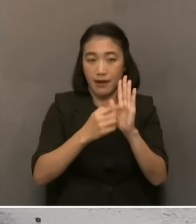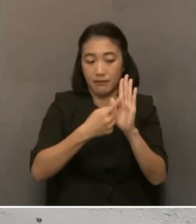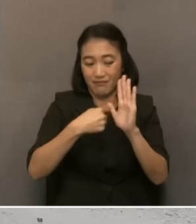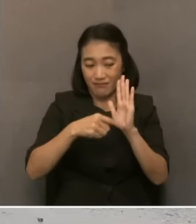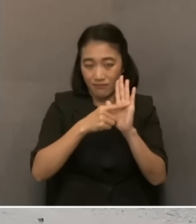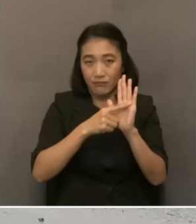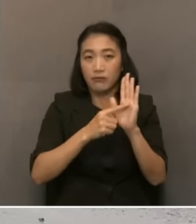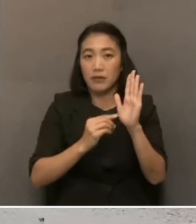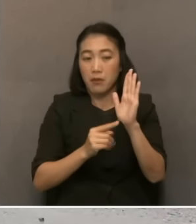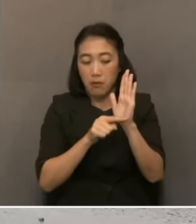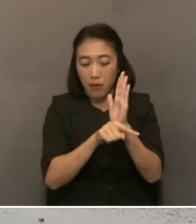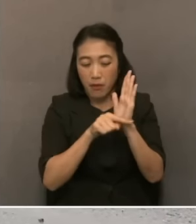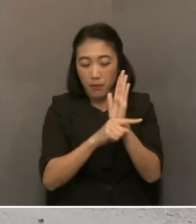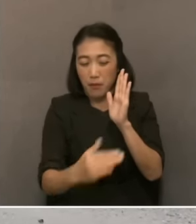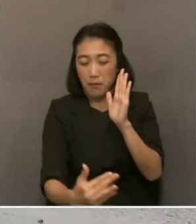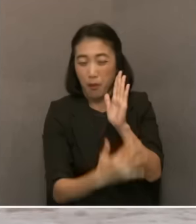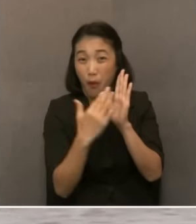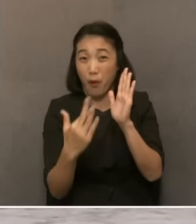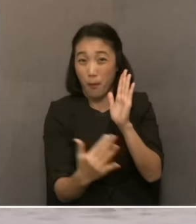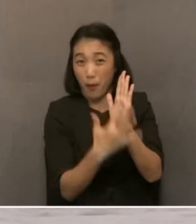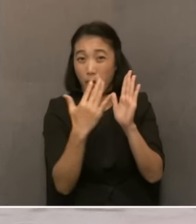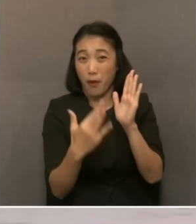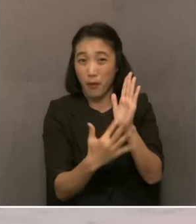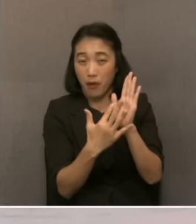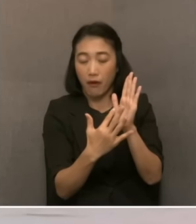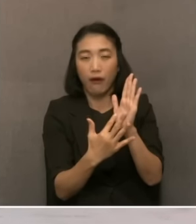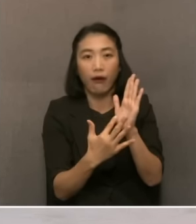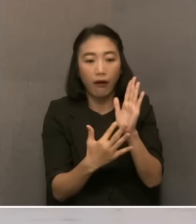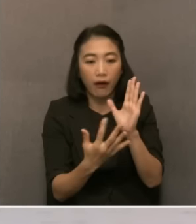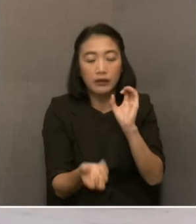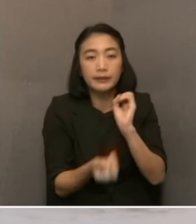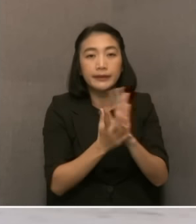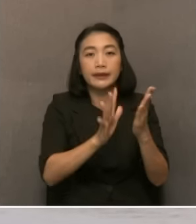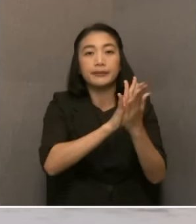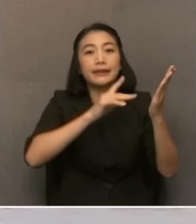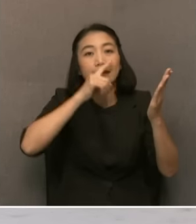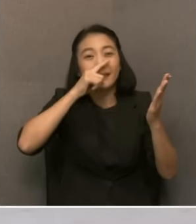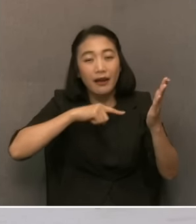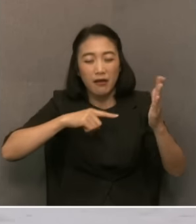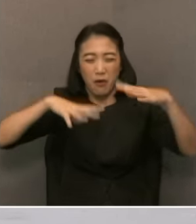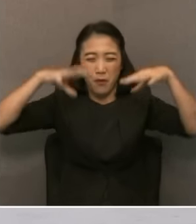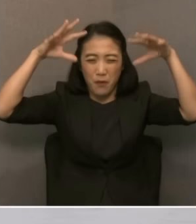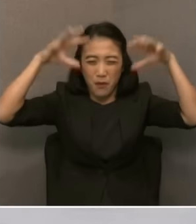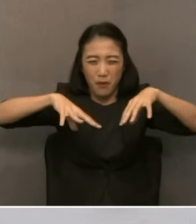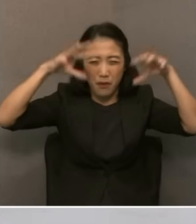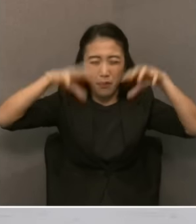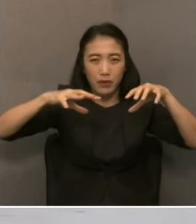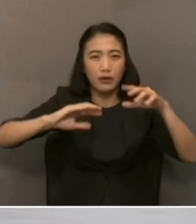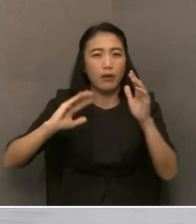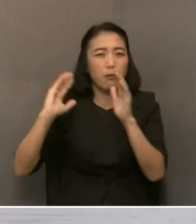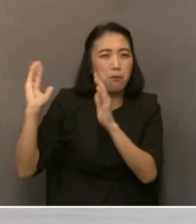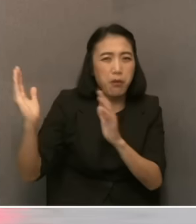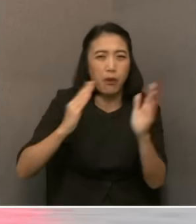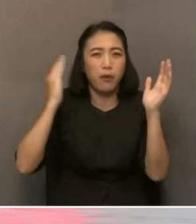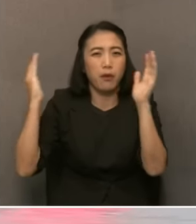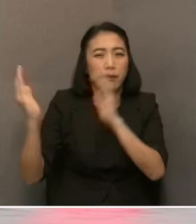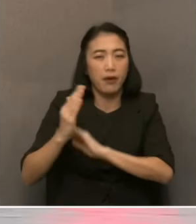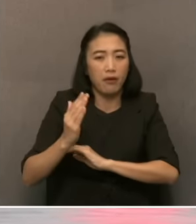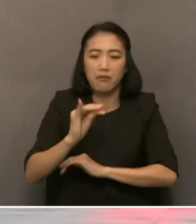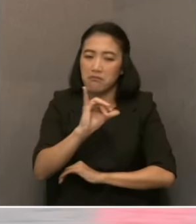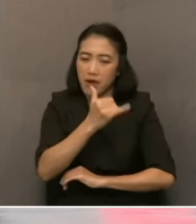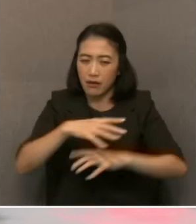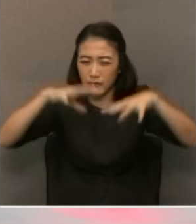ออกลักษณะแบบนี้ค่ะจะทำให้ประเทศไทยตอนบนเกิดฝนฟ้าคะนองลมกระโชกแรงและมีฝนตกหนัก